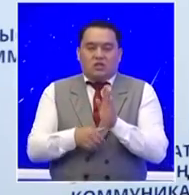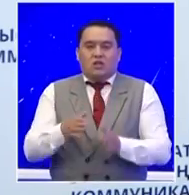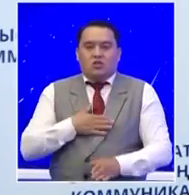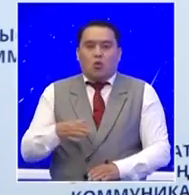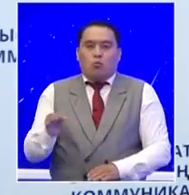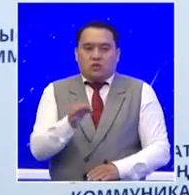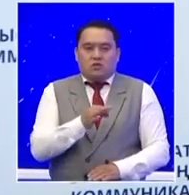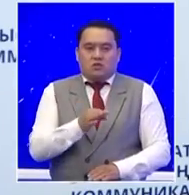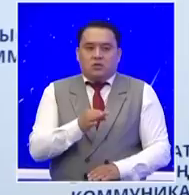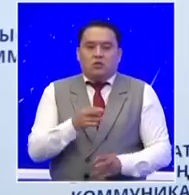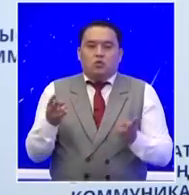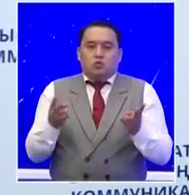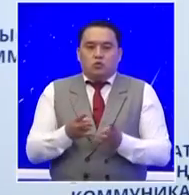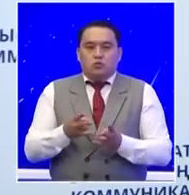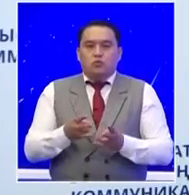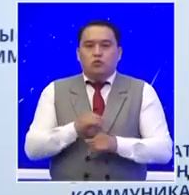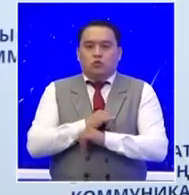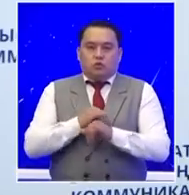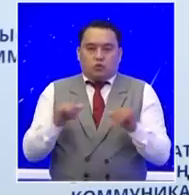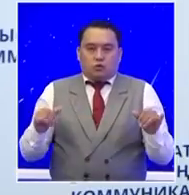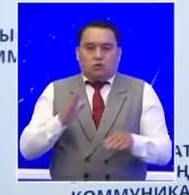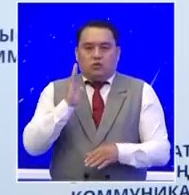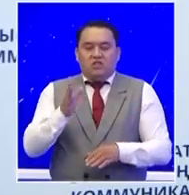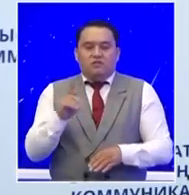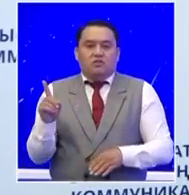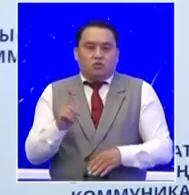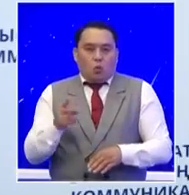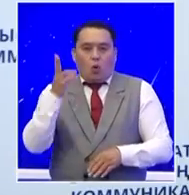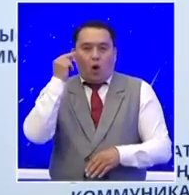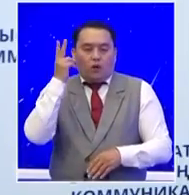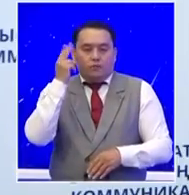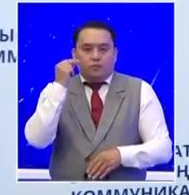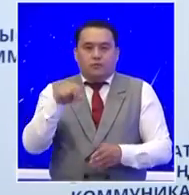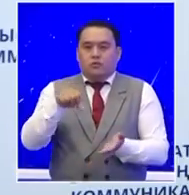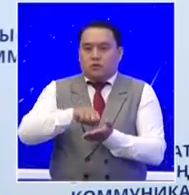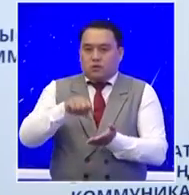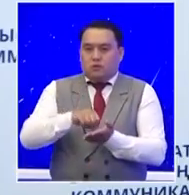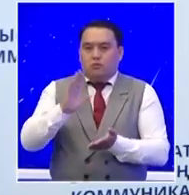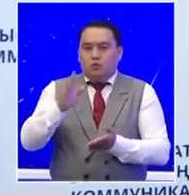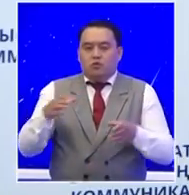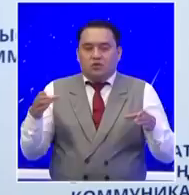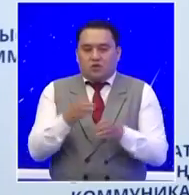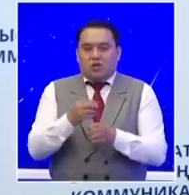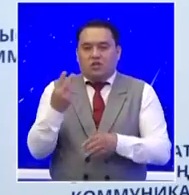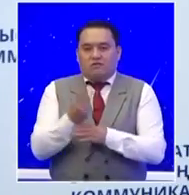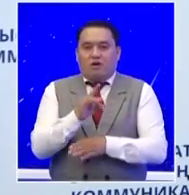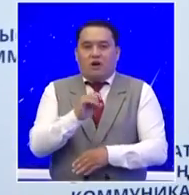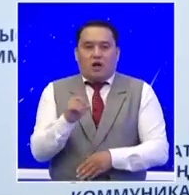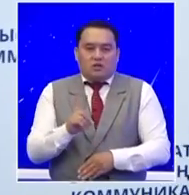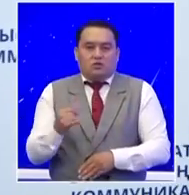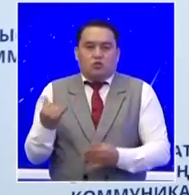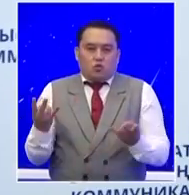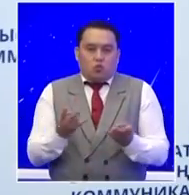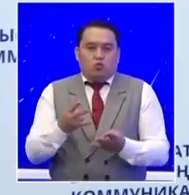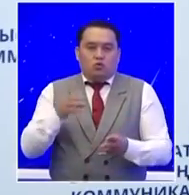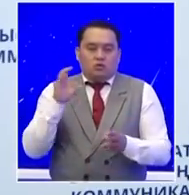области. Надо сказать, что потоки будут увеличены в связи с тем, что количество присутствующих оно уменьшится в два раза. В связи с тем, что нужно